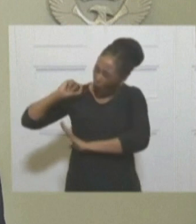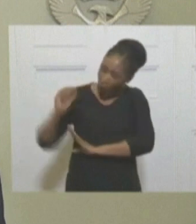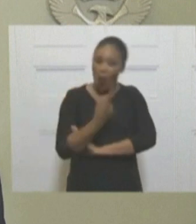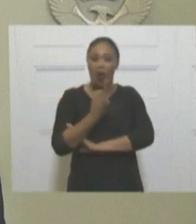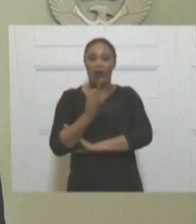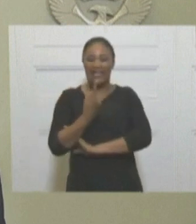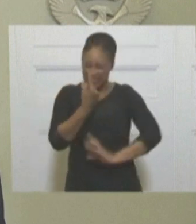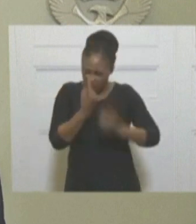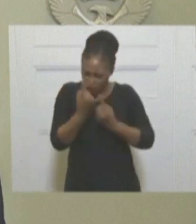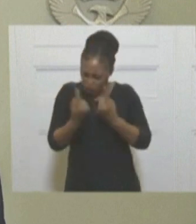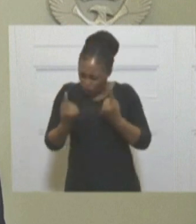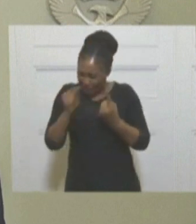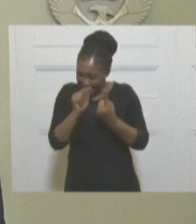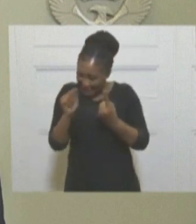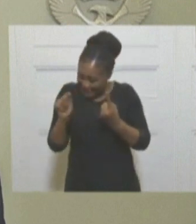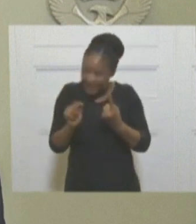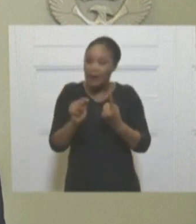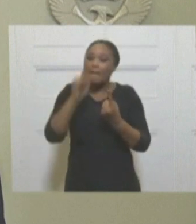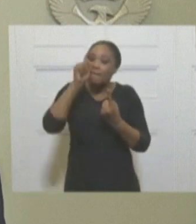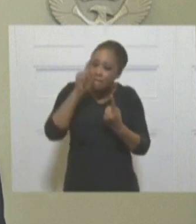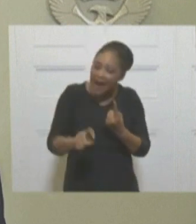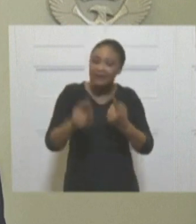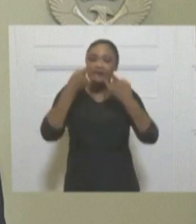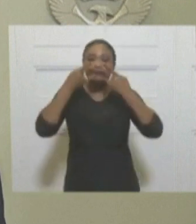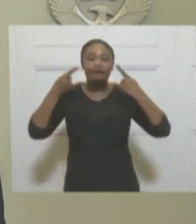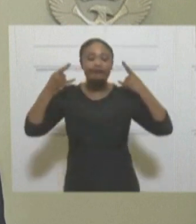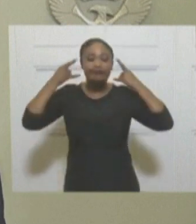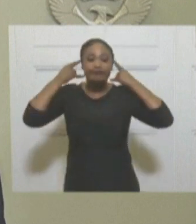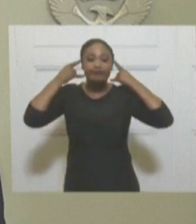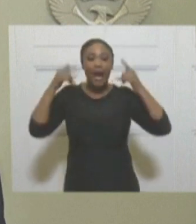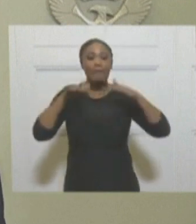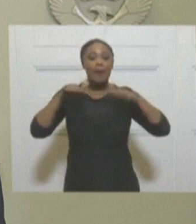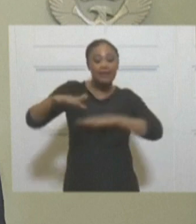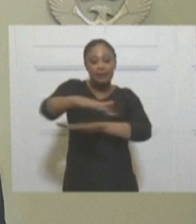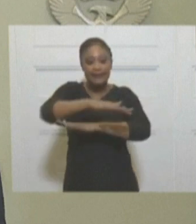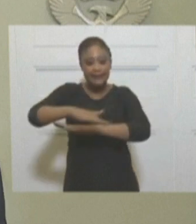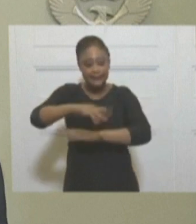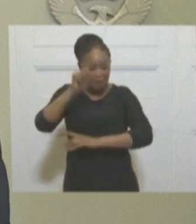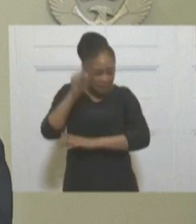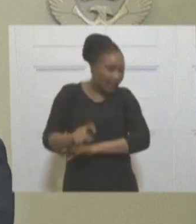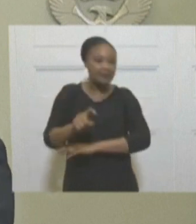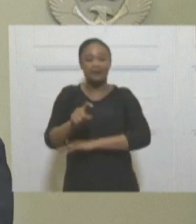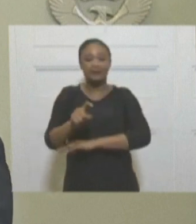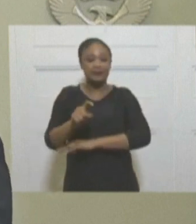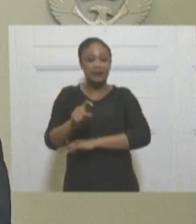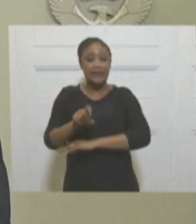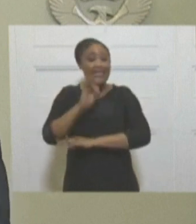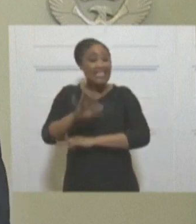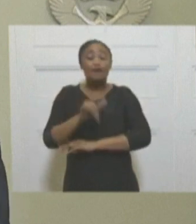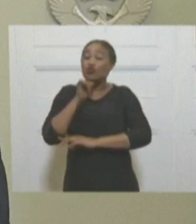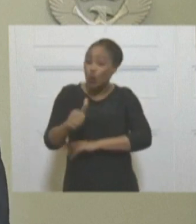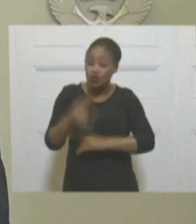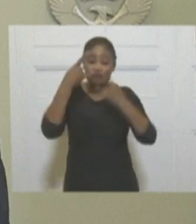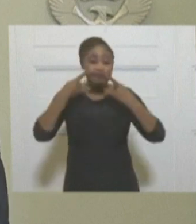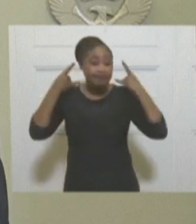2 poi è obbligatorio per ogni persona indossare una maschera negli spazi pubblici chi non indossa una maschera di stoffa